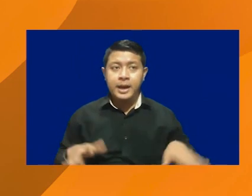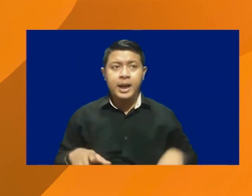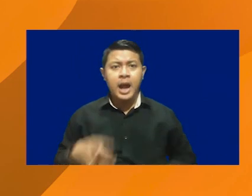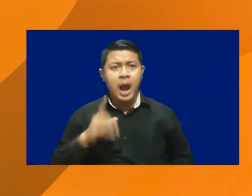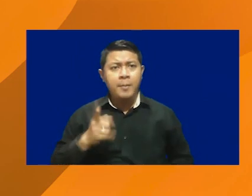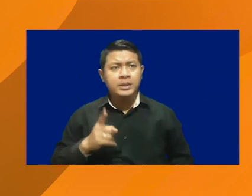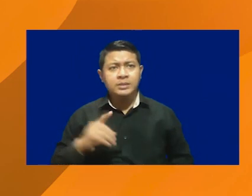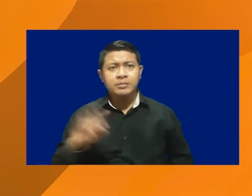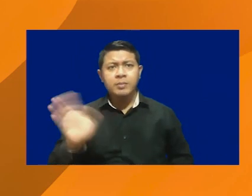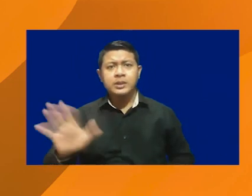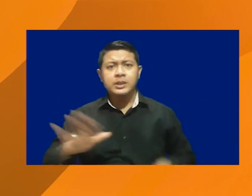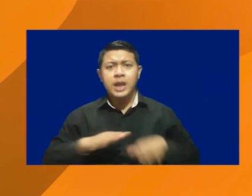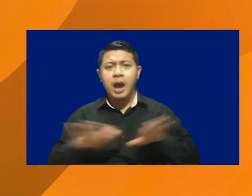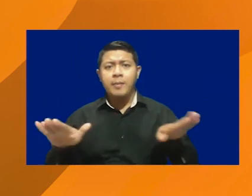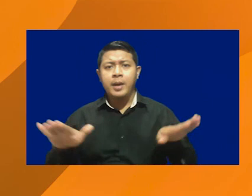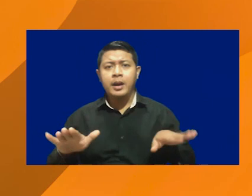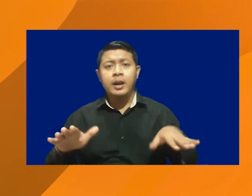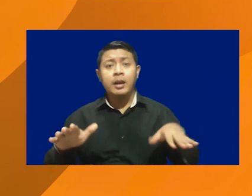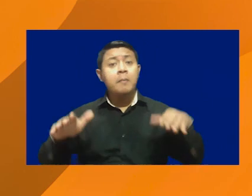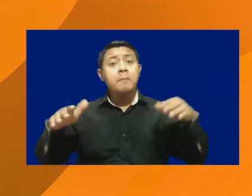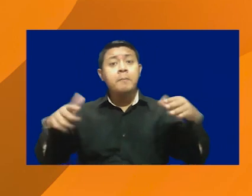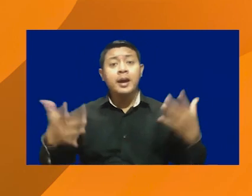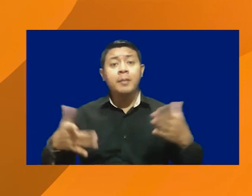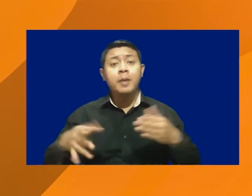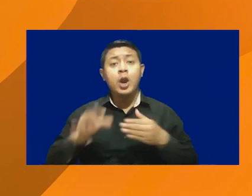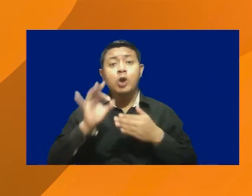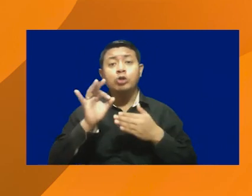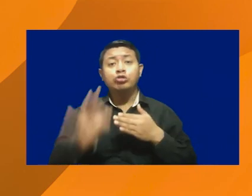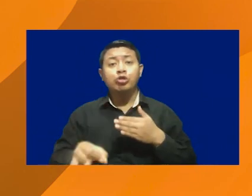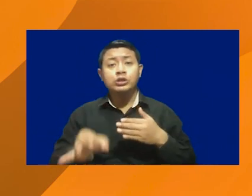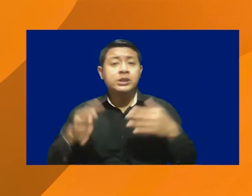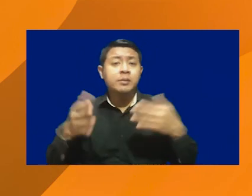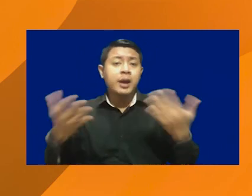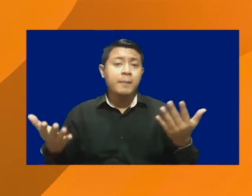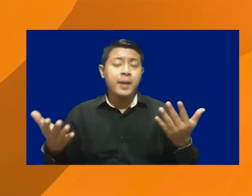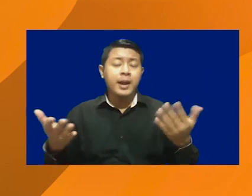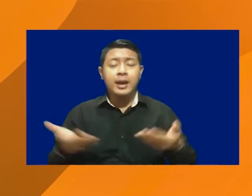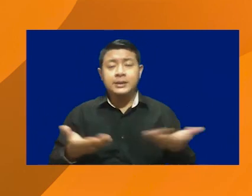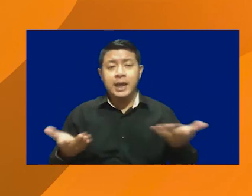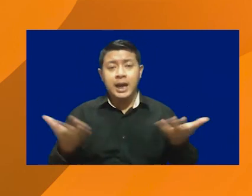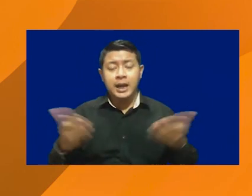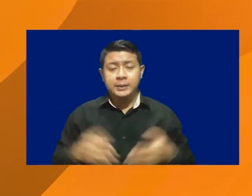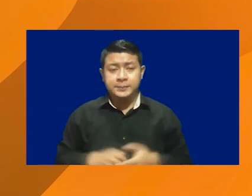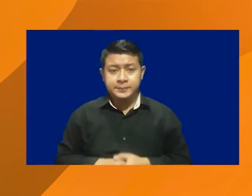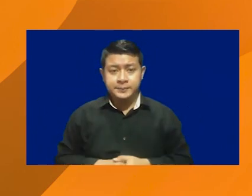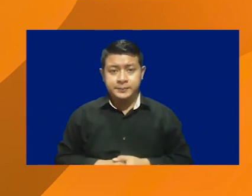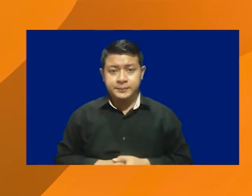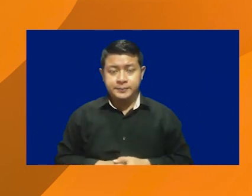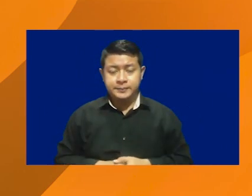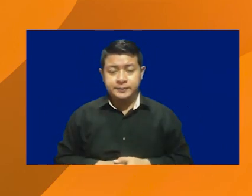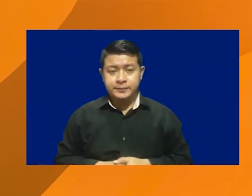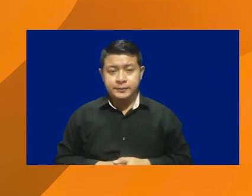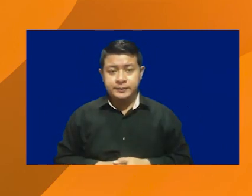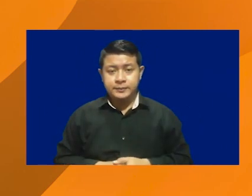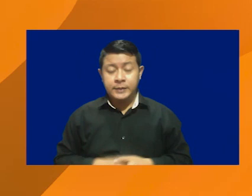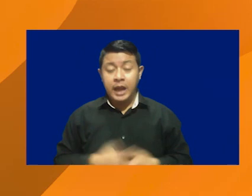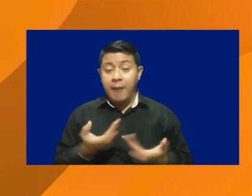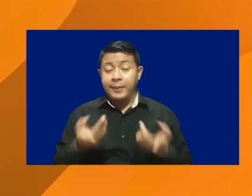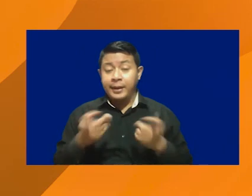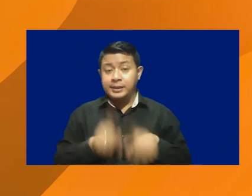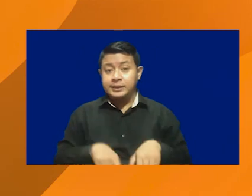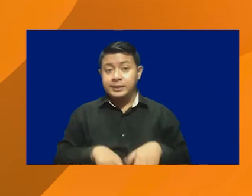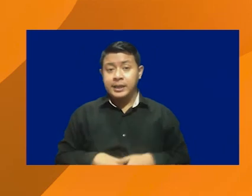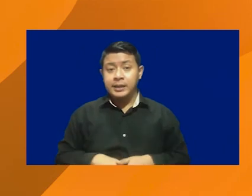menjadi penyebab rasa tidak aman dan bagaimana solusinya? Mari kita lihat level yang pertama,